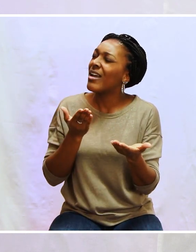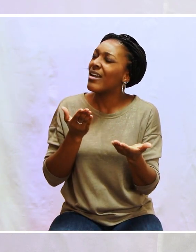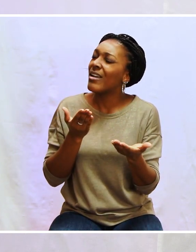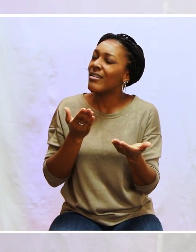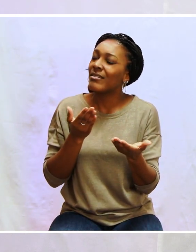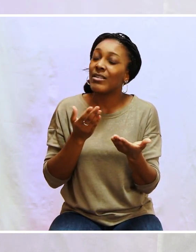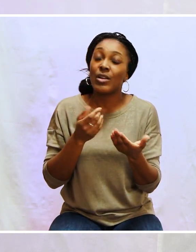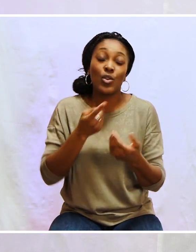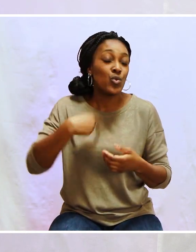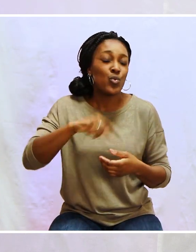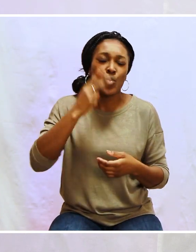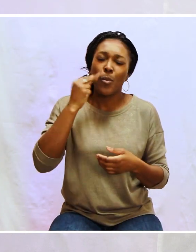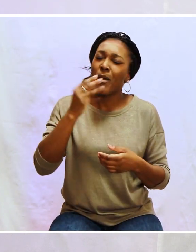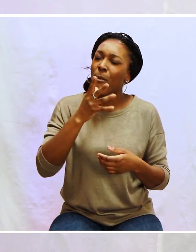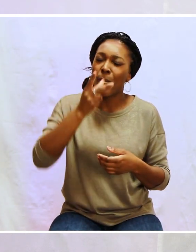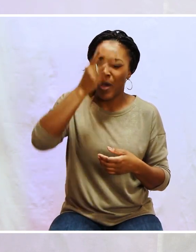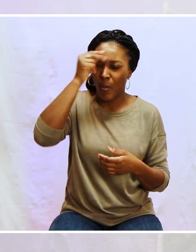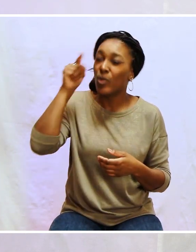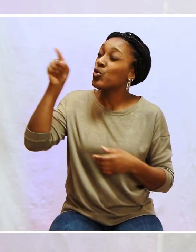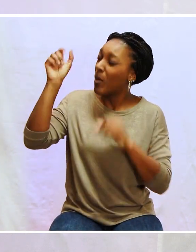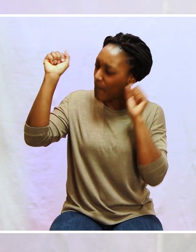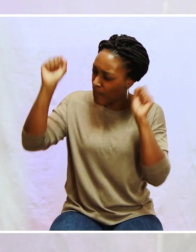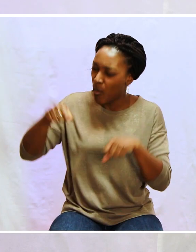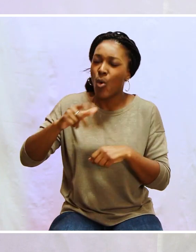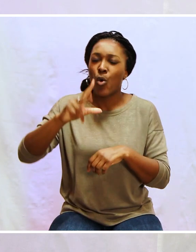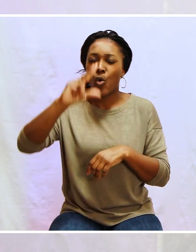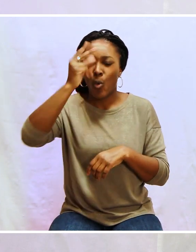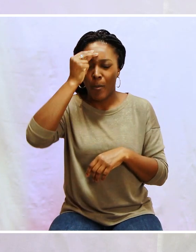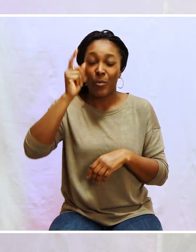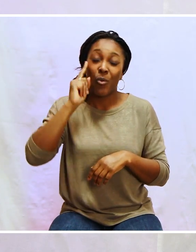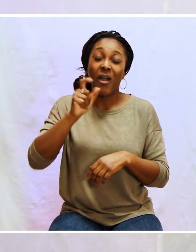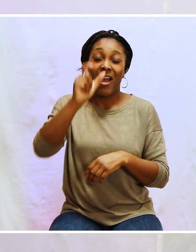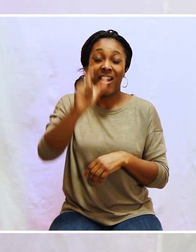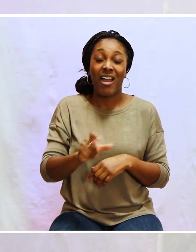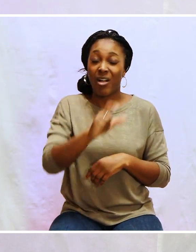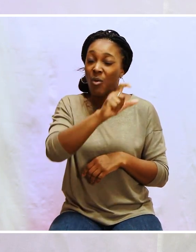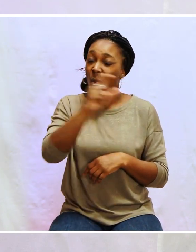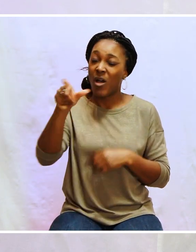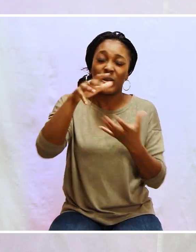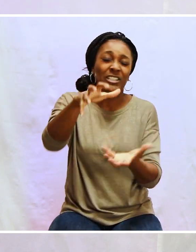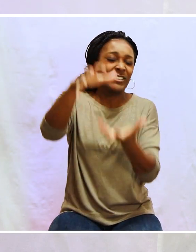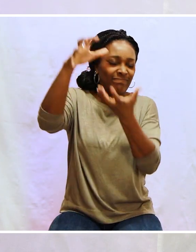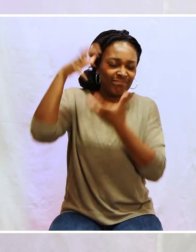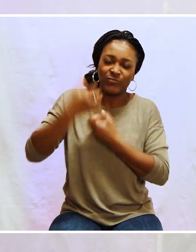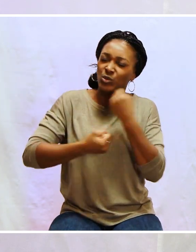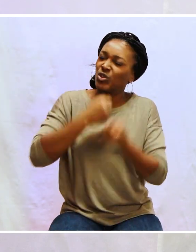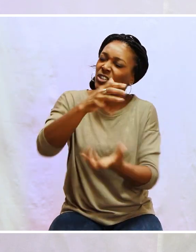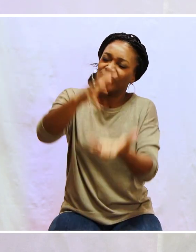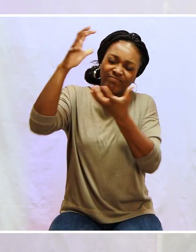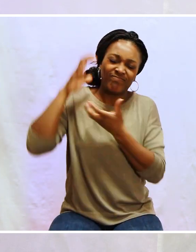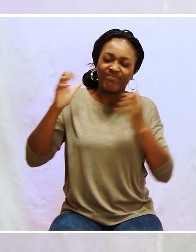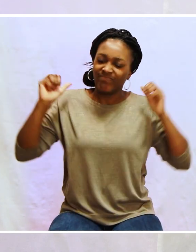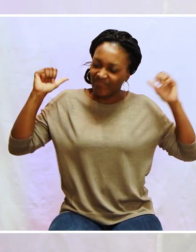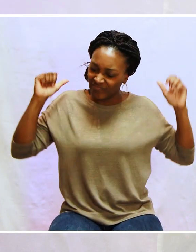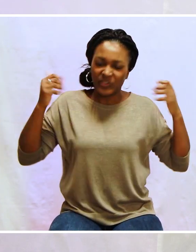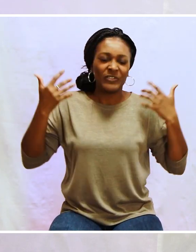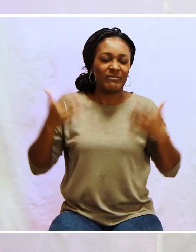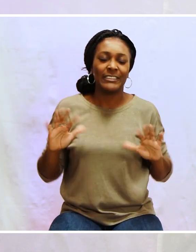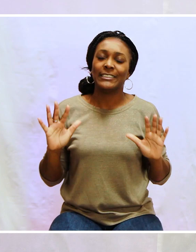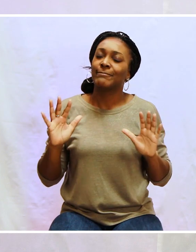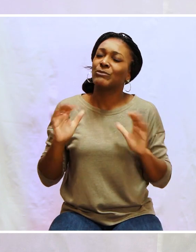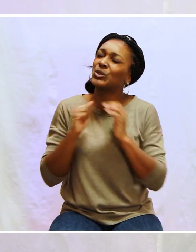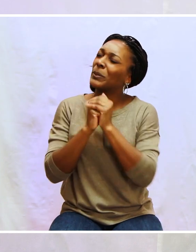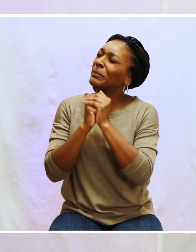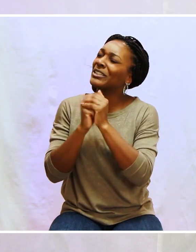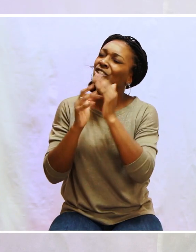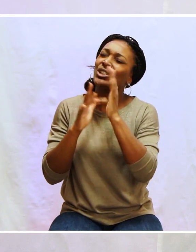pas les comprendre, toi, tu les comprends parfaitement parce qu'à la croix, tu t'es chargé de leur douleur. Jésus, je te prie ce matin pour